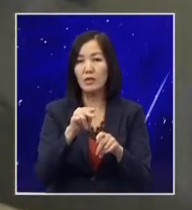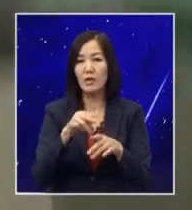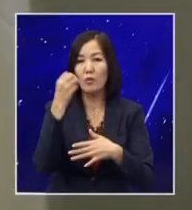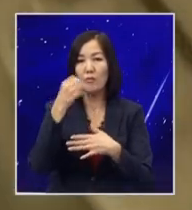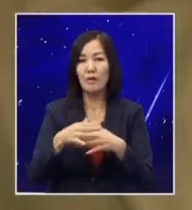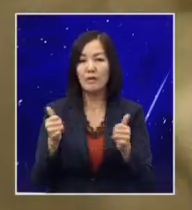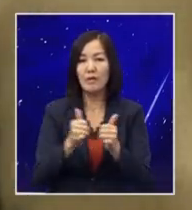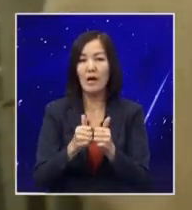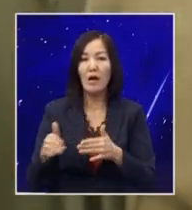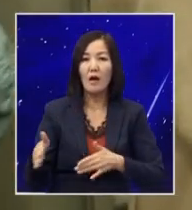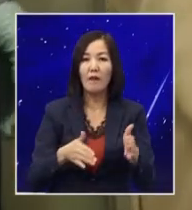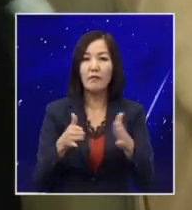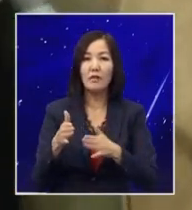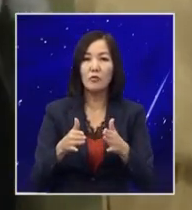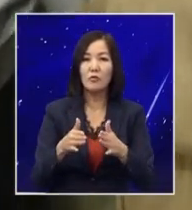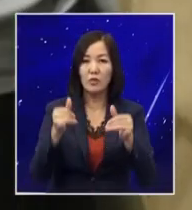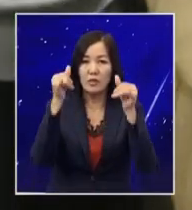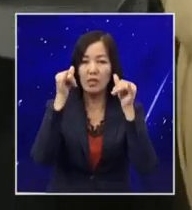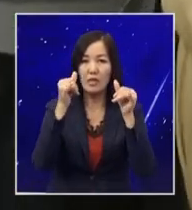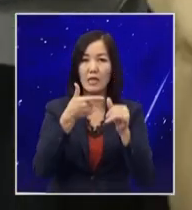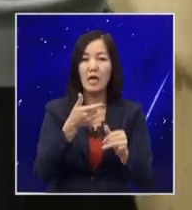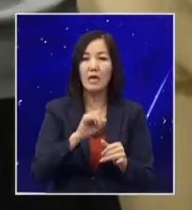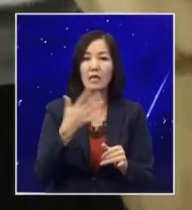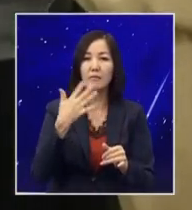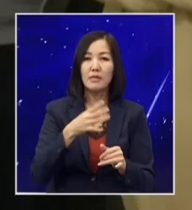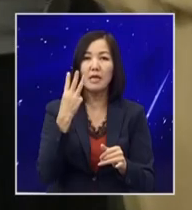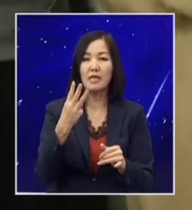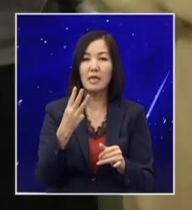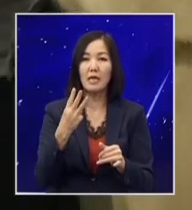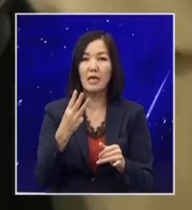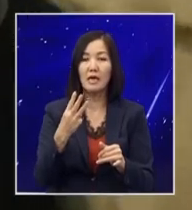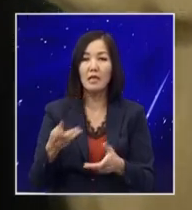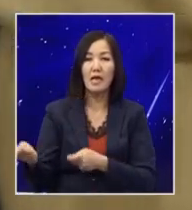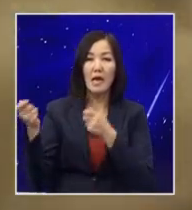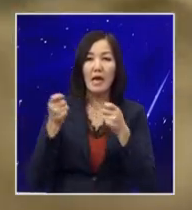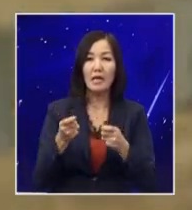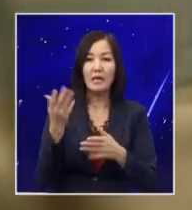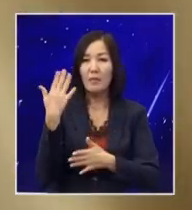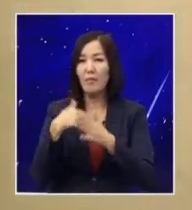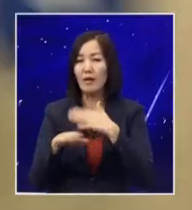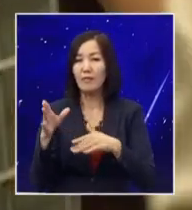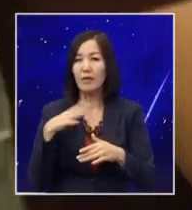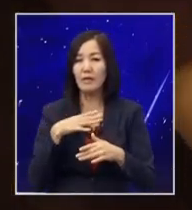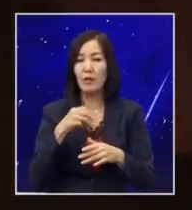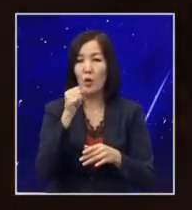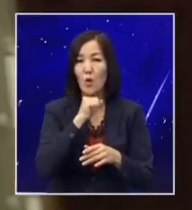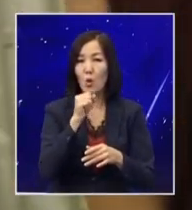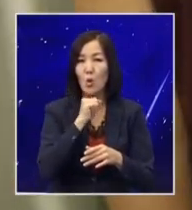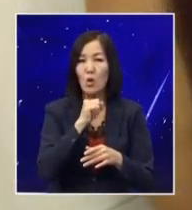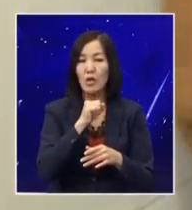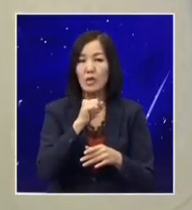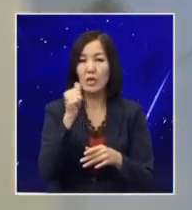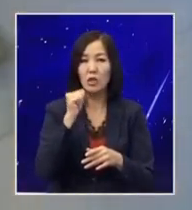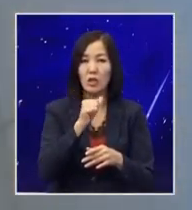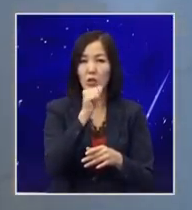орталығы маңындағы автожол бойында жайылып жүрген сиырларды ГАЗ 53 көлігіне тиеп әкеткені анықталған. Ұрлықтың ізін жасыру